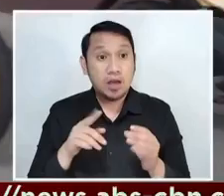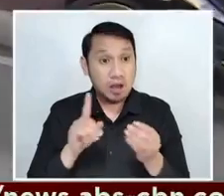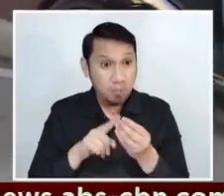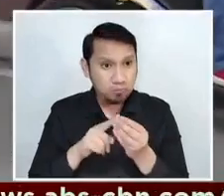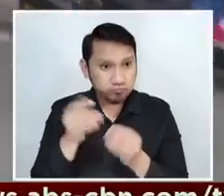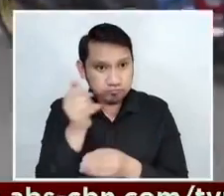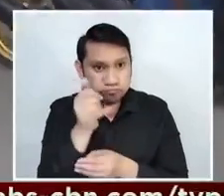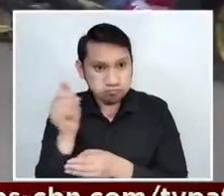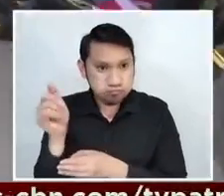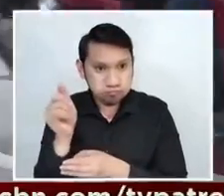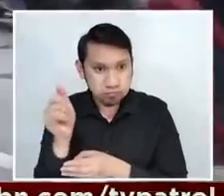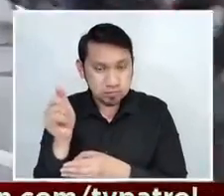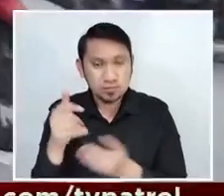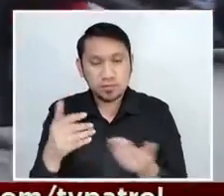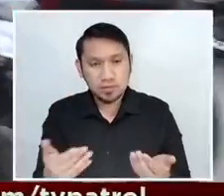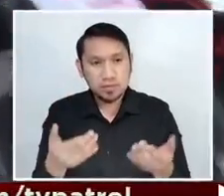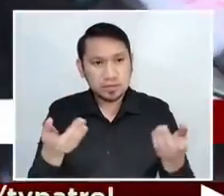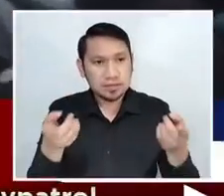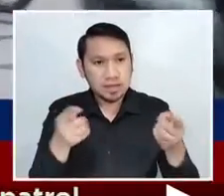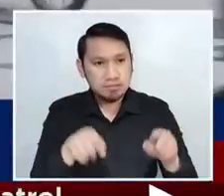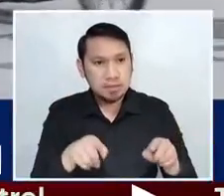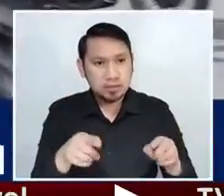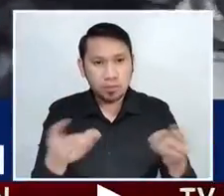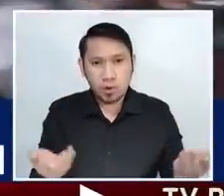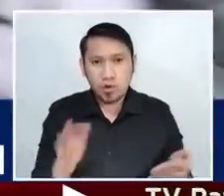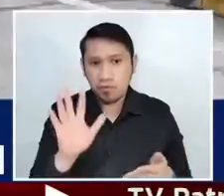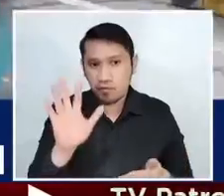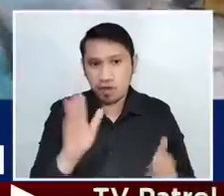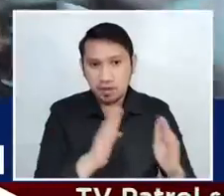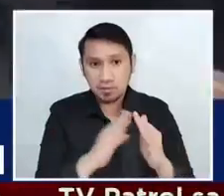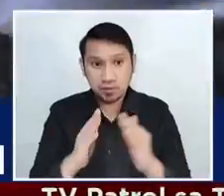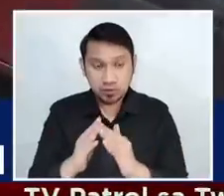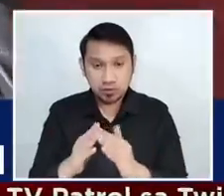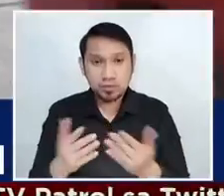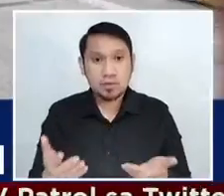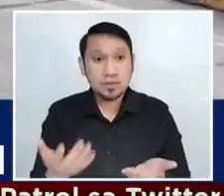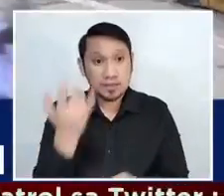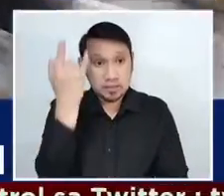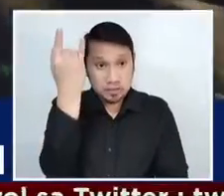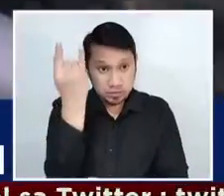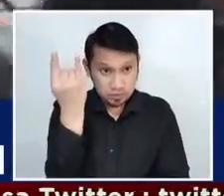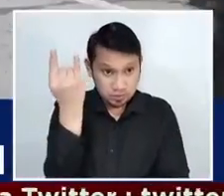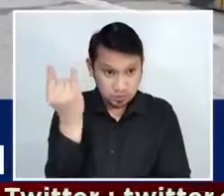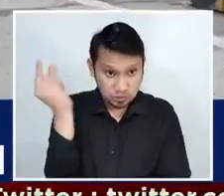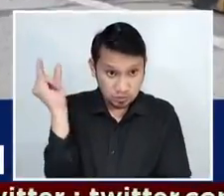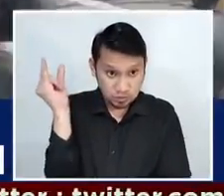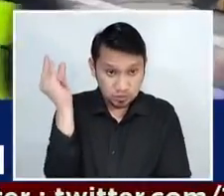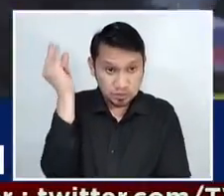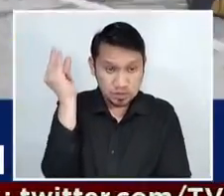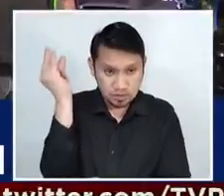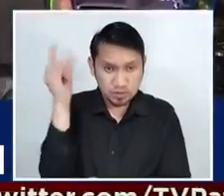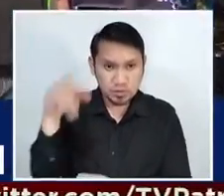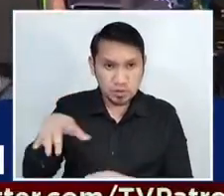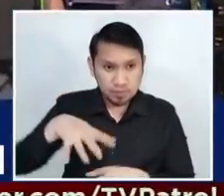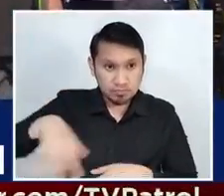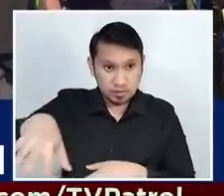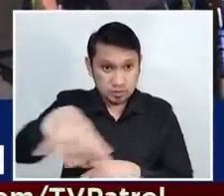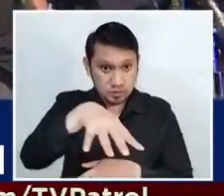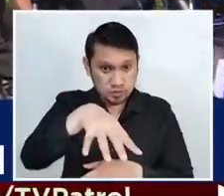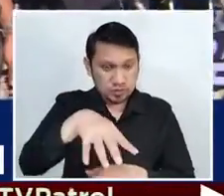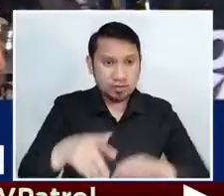5 syudad sa Metro Manila. Nagtipon-tipon sila sa Quezon Memorial Circle sa Quezon City kanina